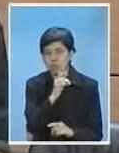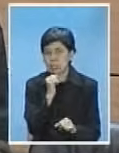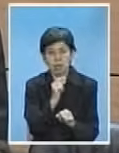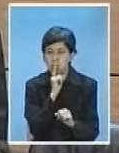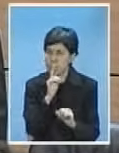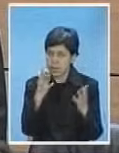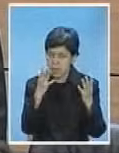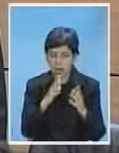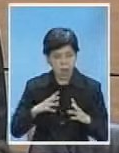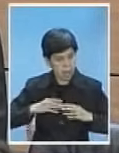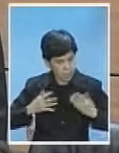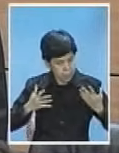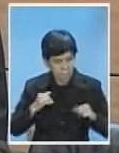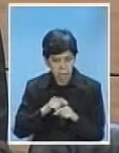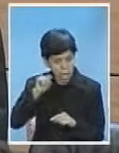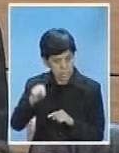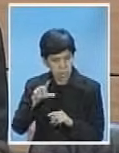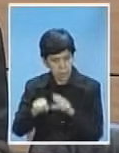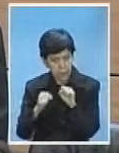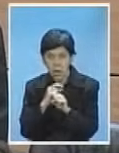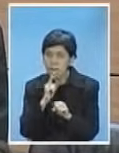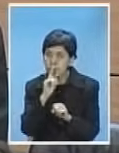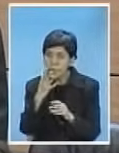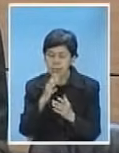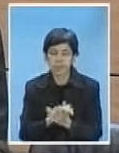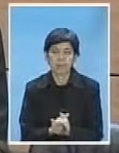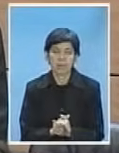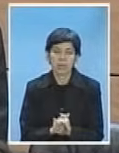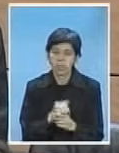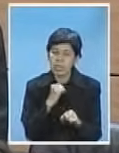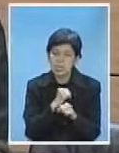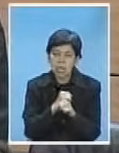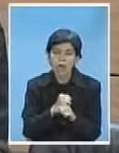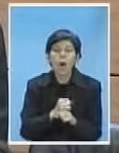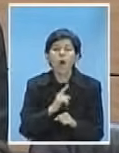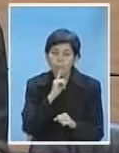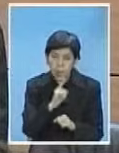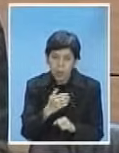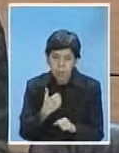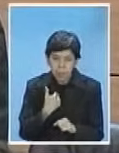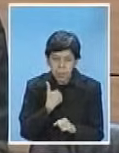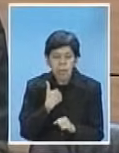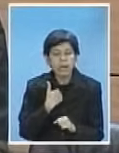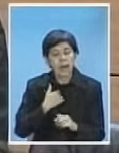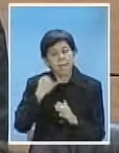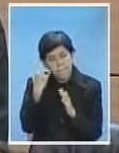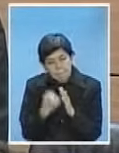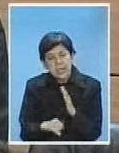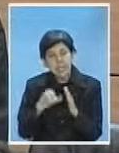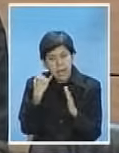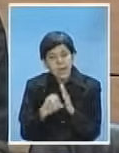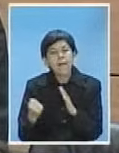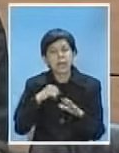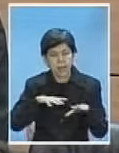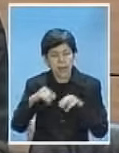ารภาพว่าได้สั่งการปราบปรามประชาชนใดๆเป็นแต่เพียงพูดว่ามีข้อบกพร่องในการใช้อำ